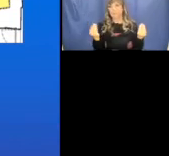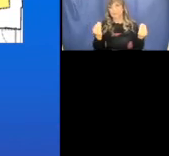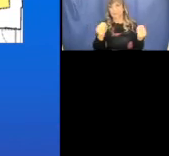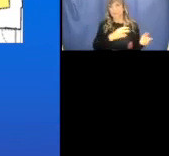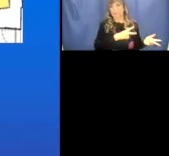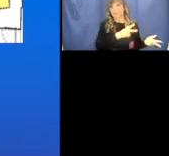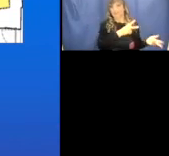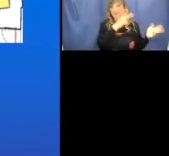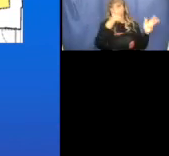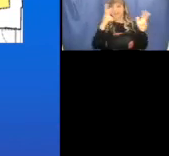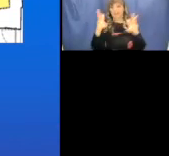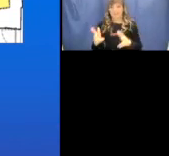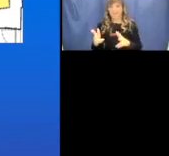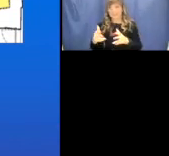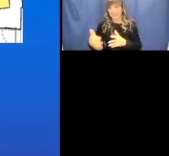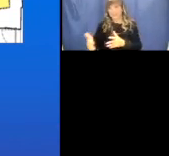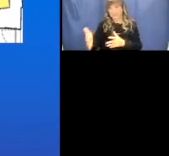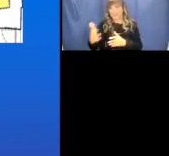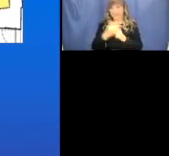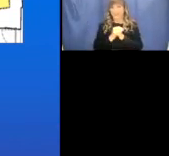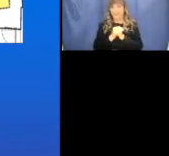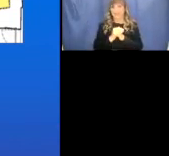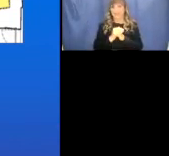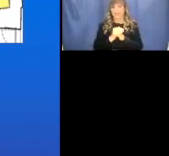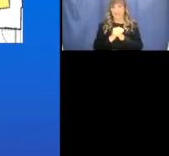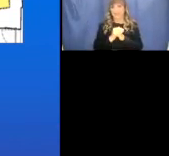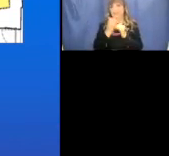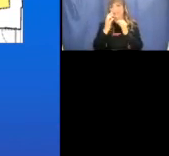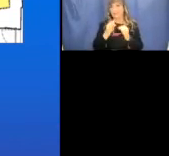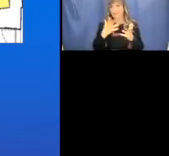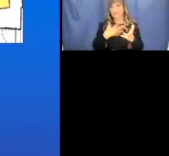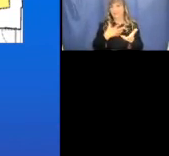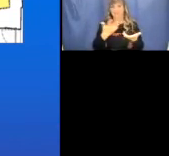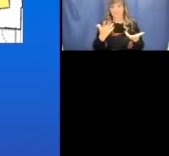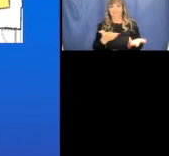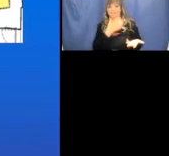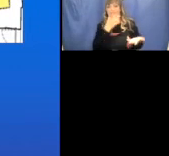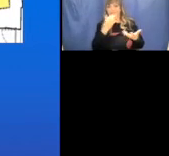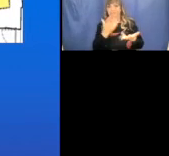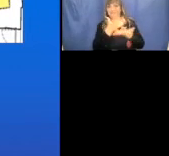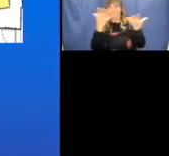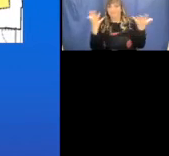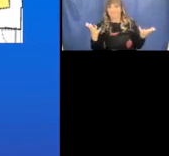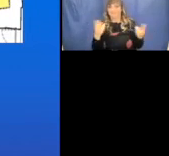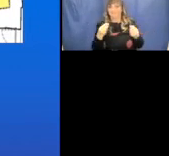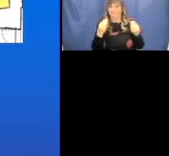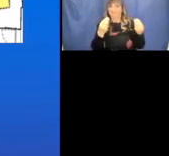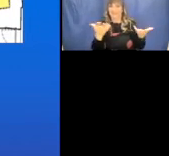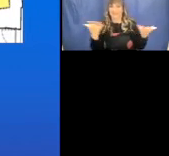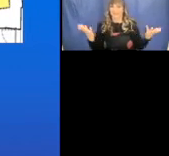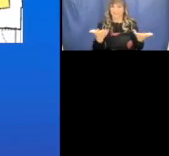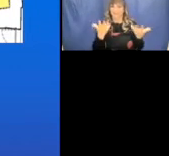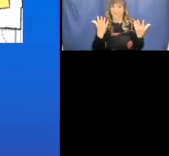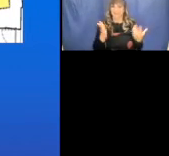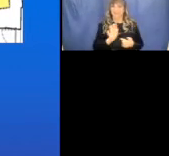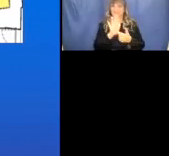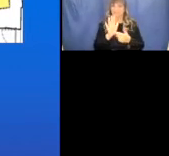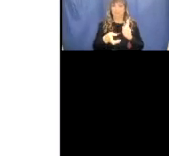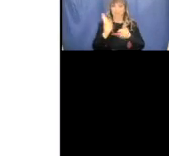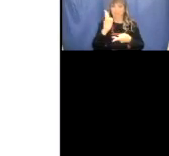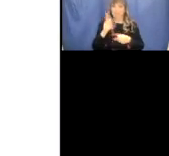valorizzata in tutti i suoi componenti vi ringrazio e vi do appuntamento